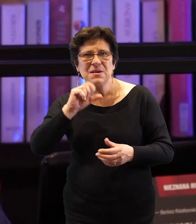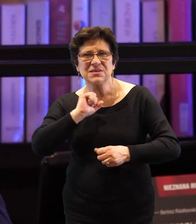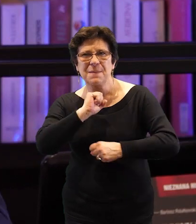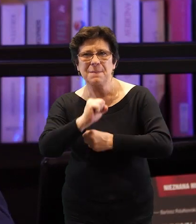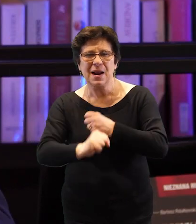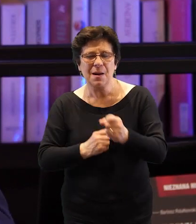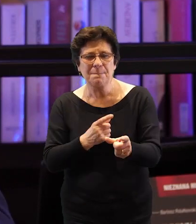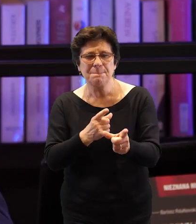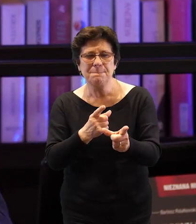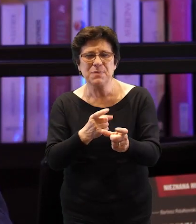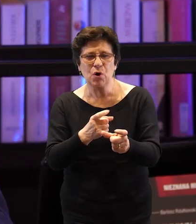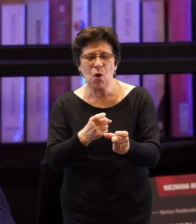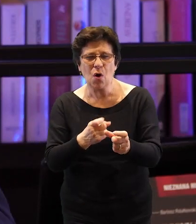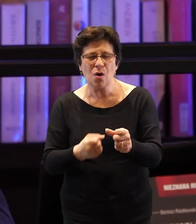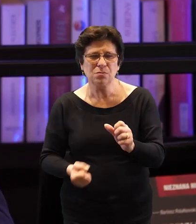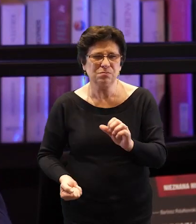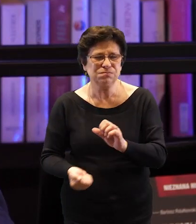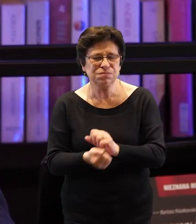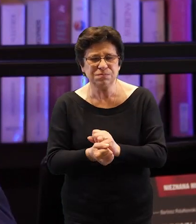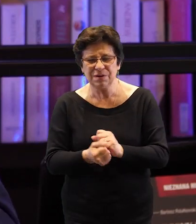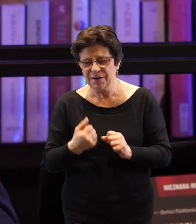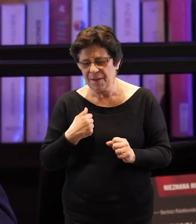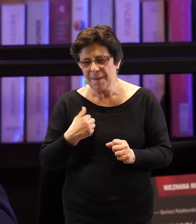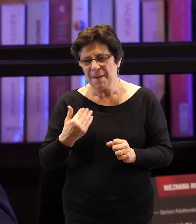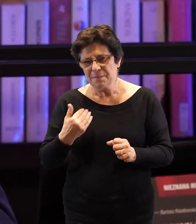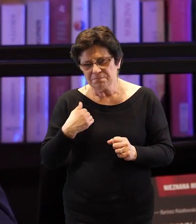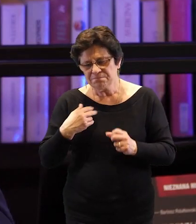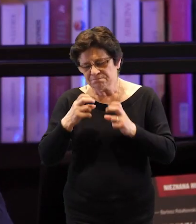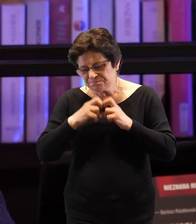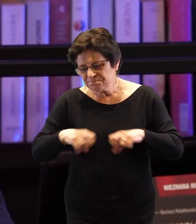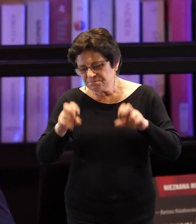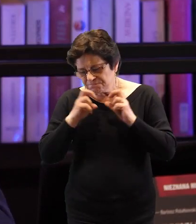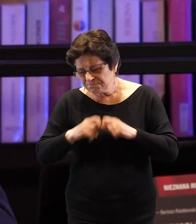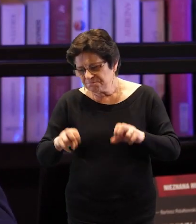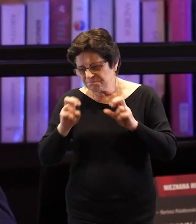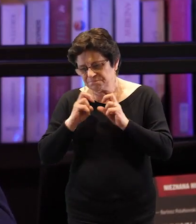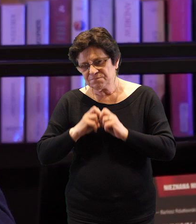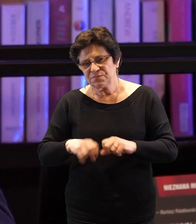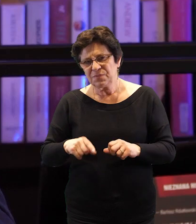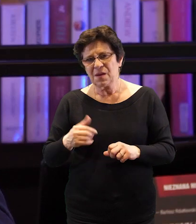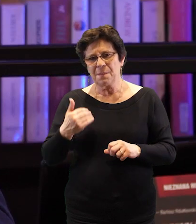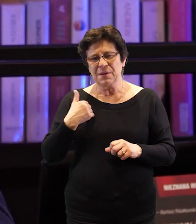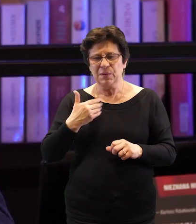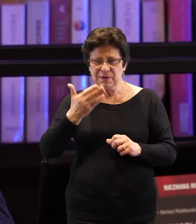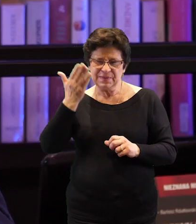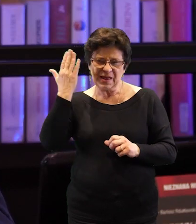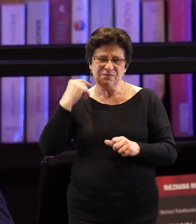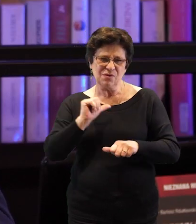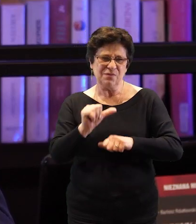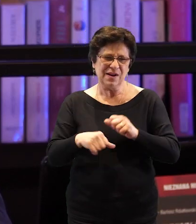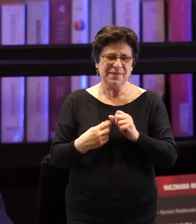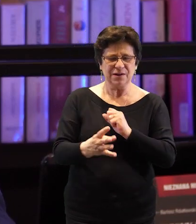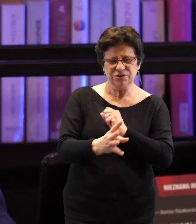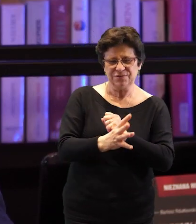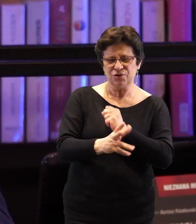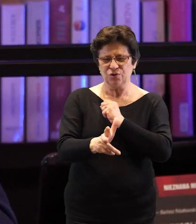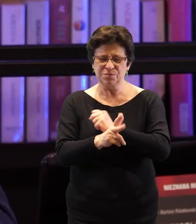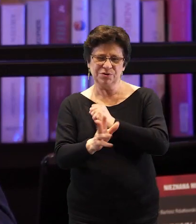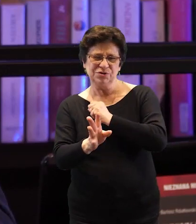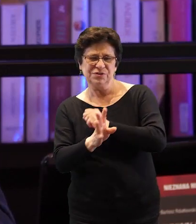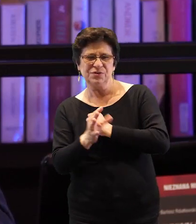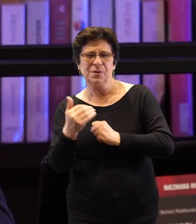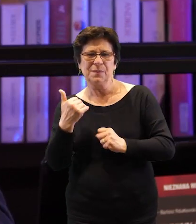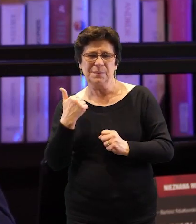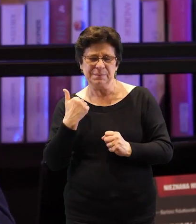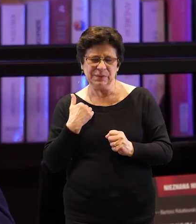bo również pełno takich artykułów, pełno takich materiałów, hipotez pojawiło się w latach 90.